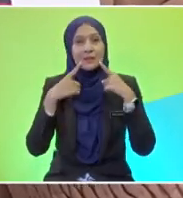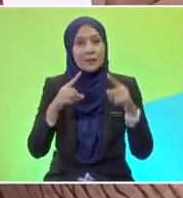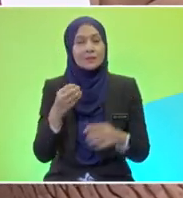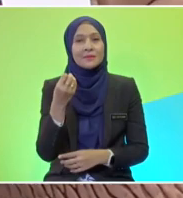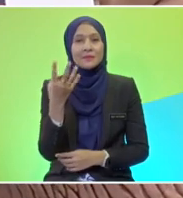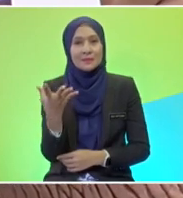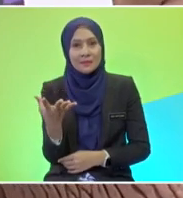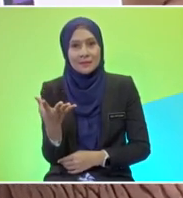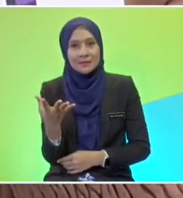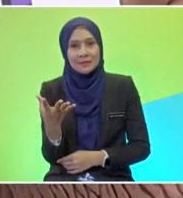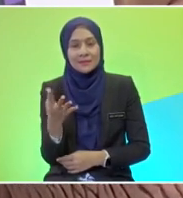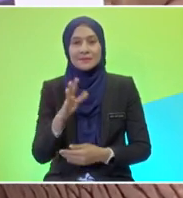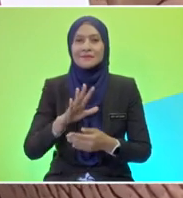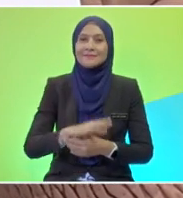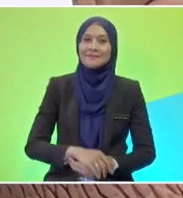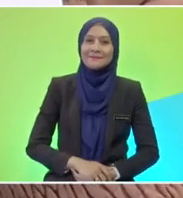5.